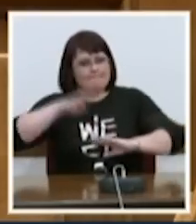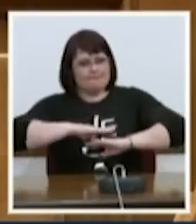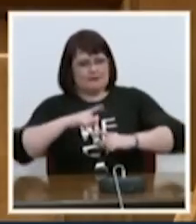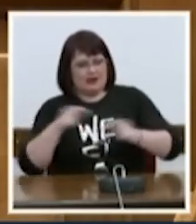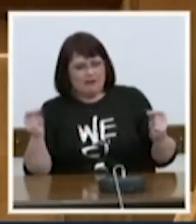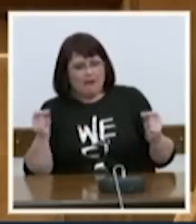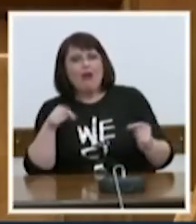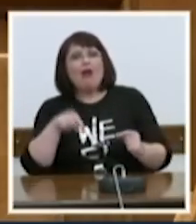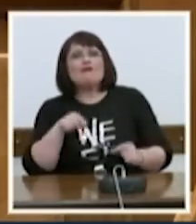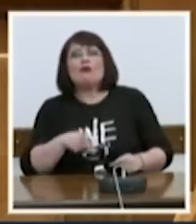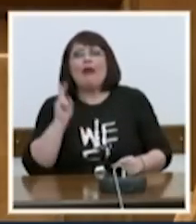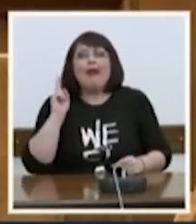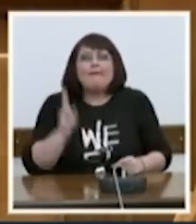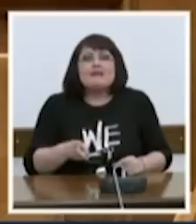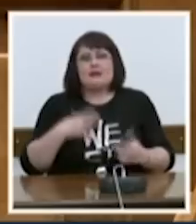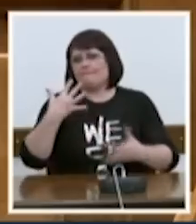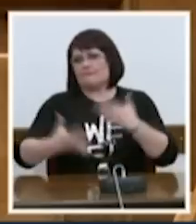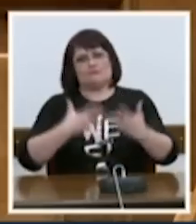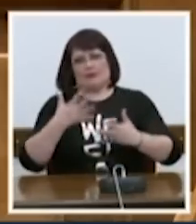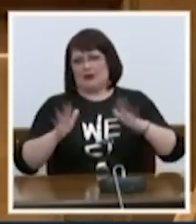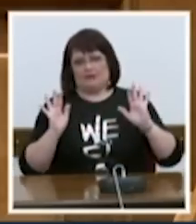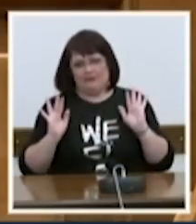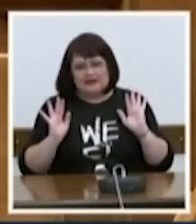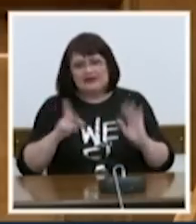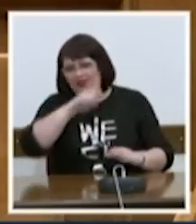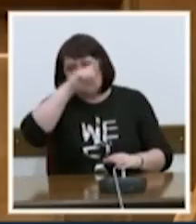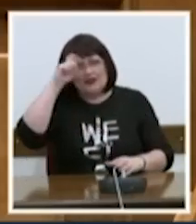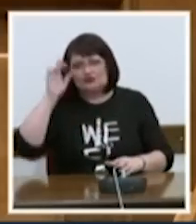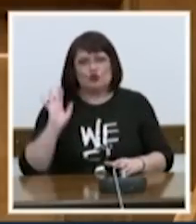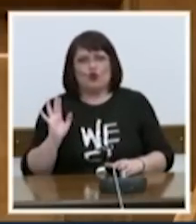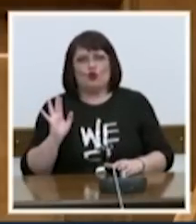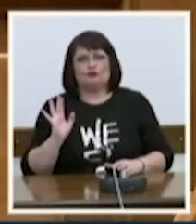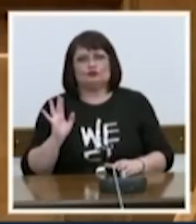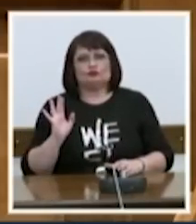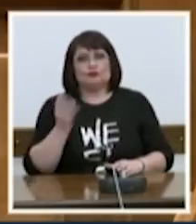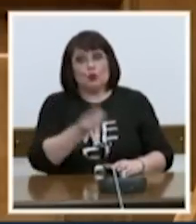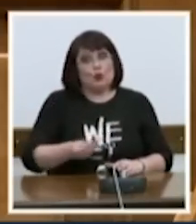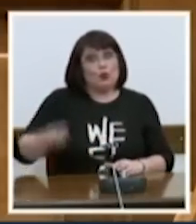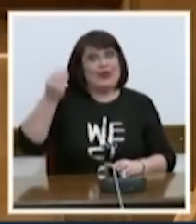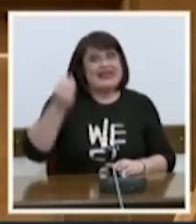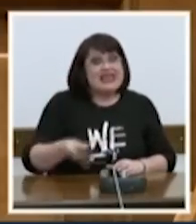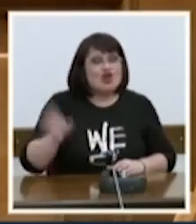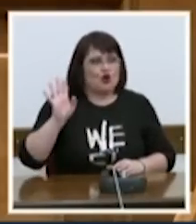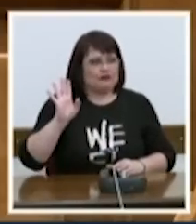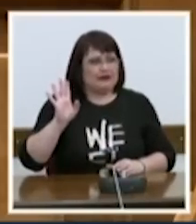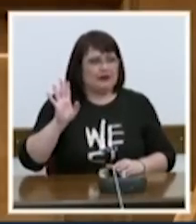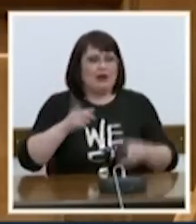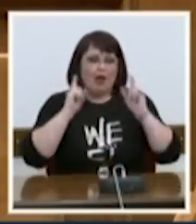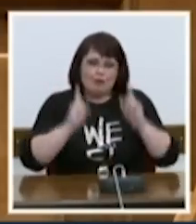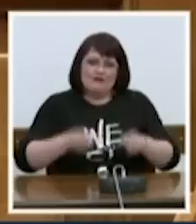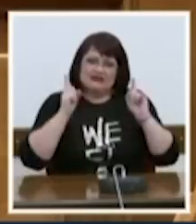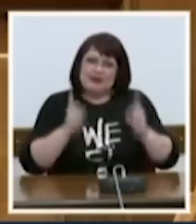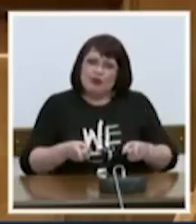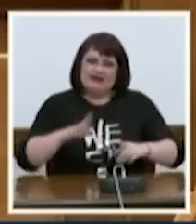πολύ μεγάλες περιπέτειες. Περιπέτειες που θα μεγαλώσουν μετά από τις αποφάσεις που θα πάρει